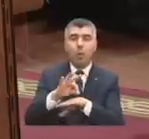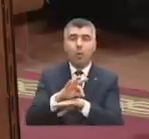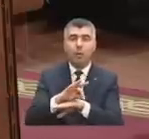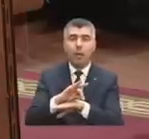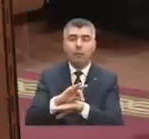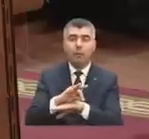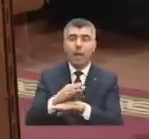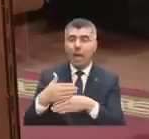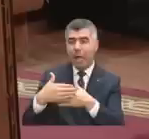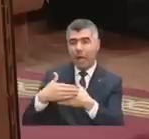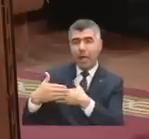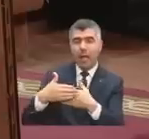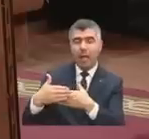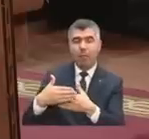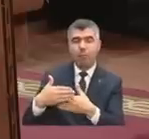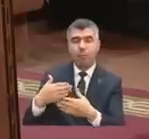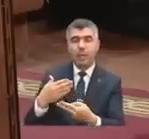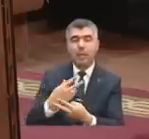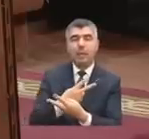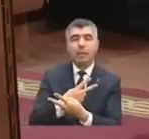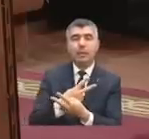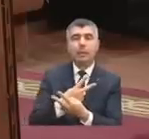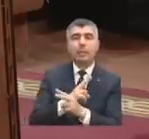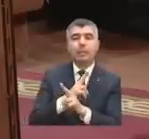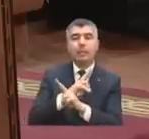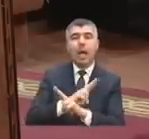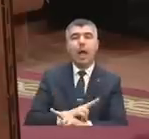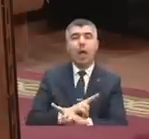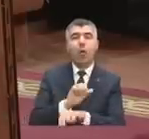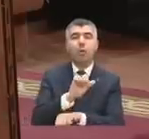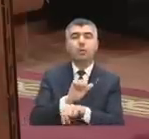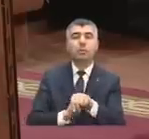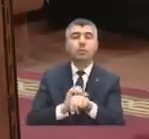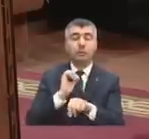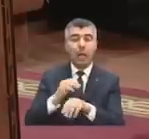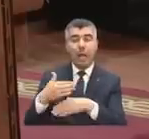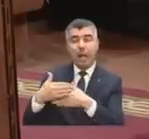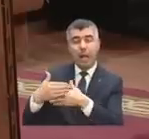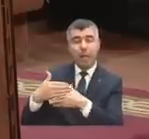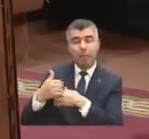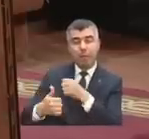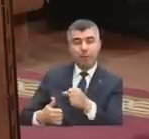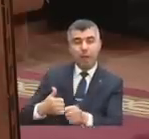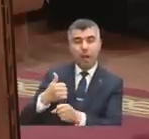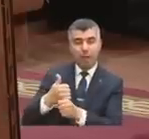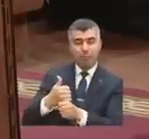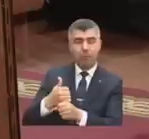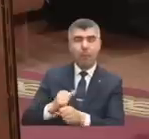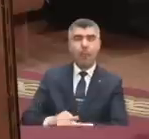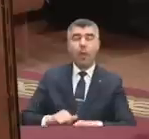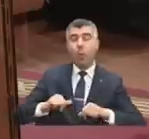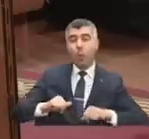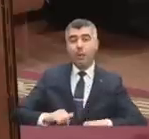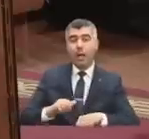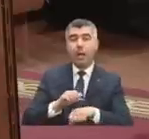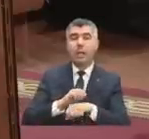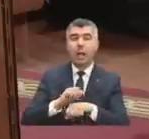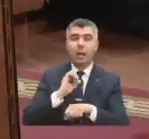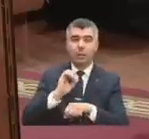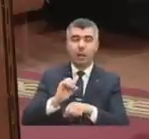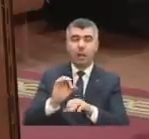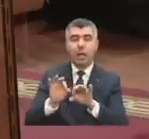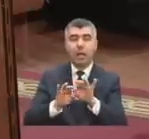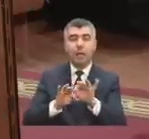سيحالون على التقاعد خلال سنوات قليله المقبله ولهذا اتخذت هذه الوزاره مجموعه من